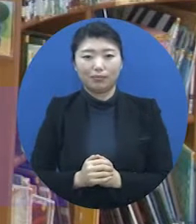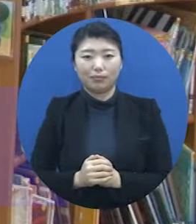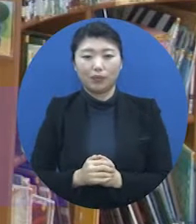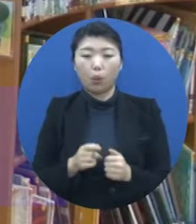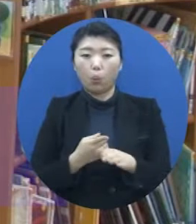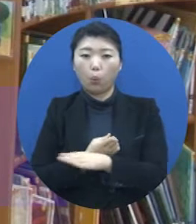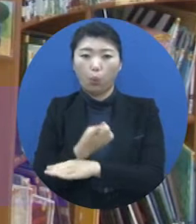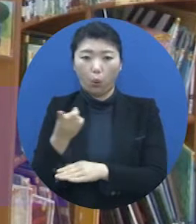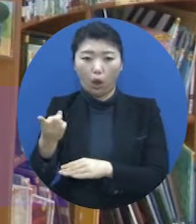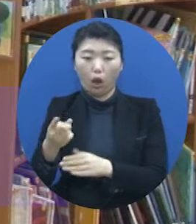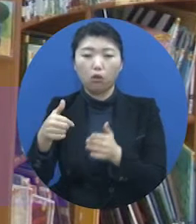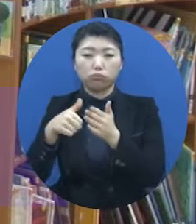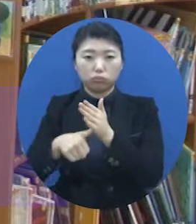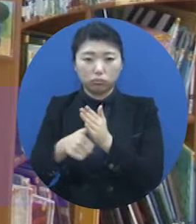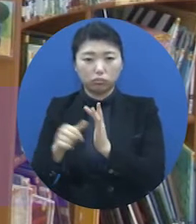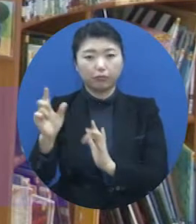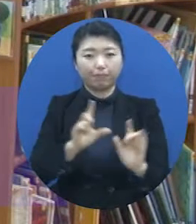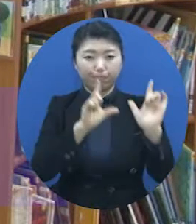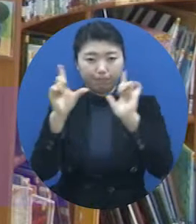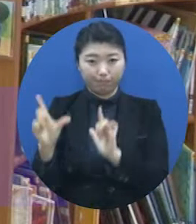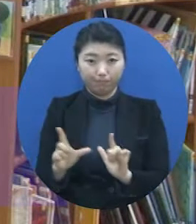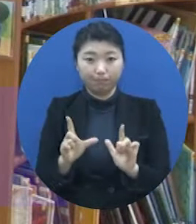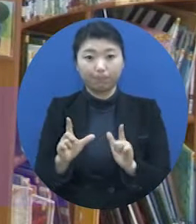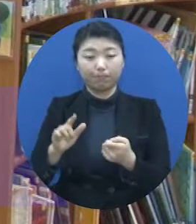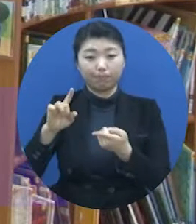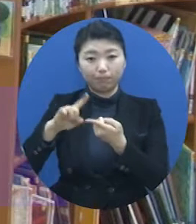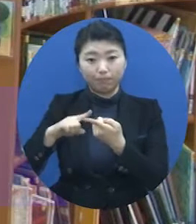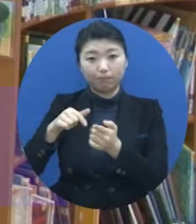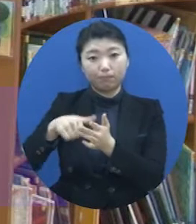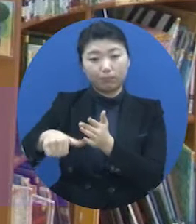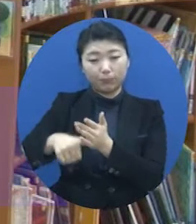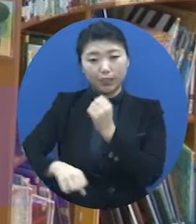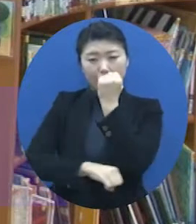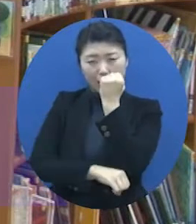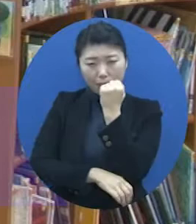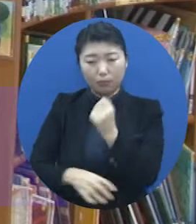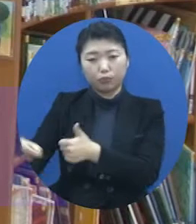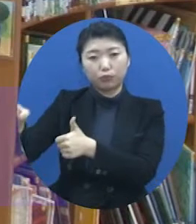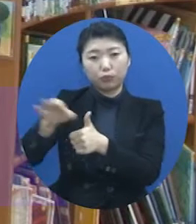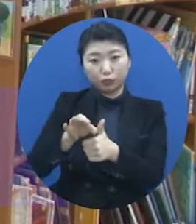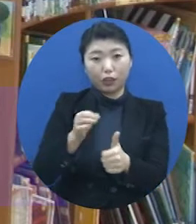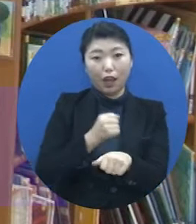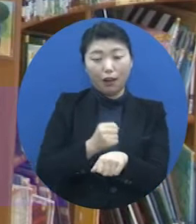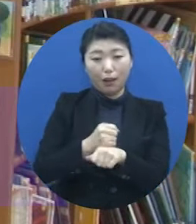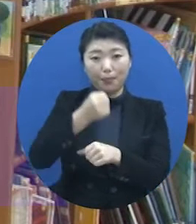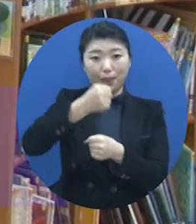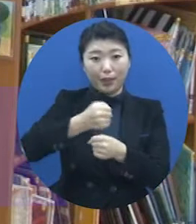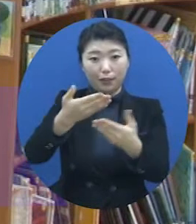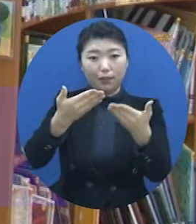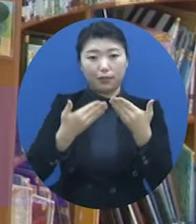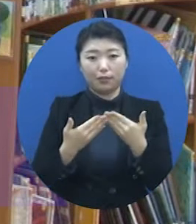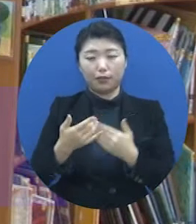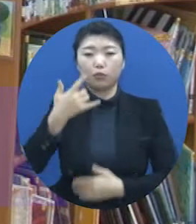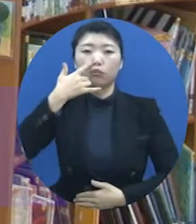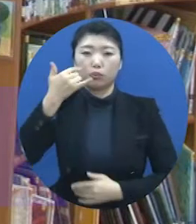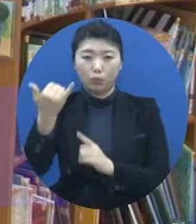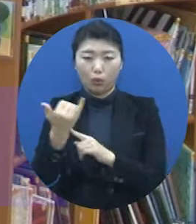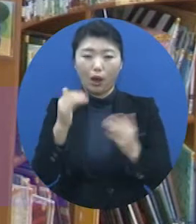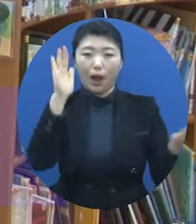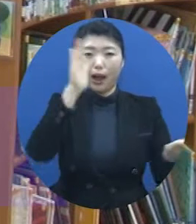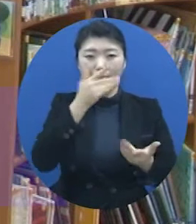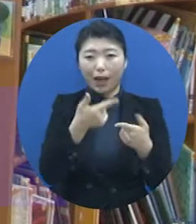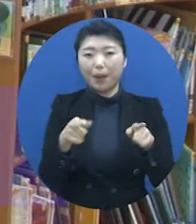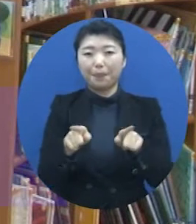준비했습니다. 그 외에 문구류나 생활용품들은 학부모님들이 기부하거나 만들어주셔서